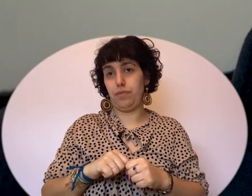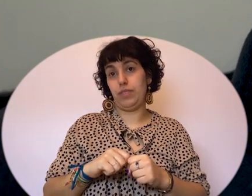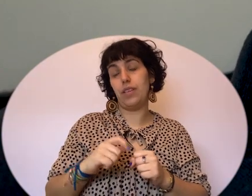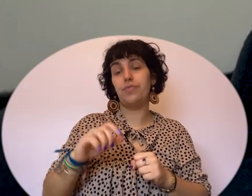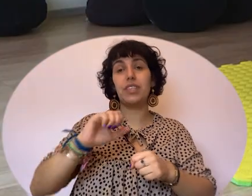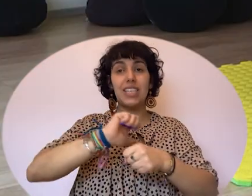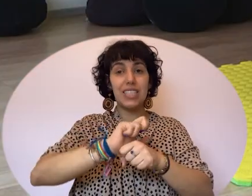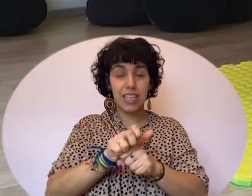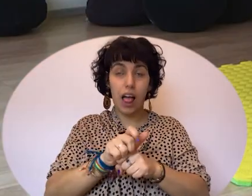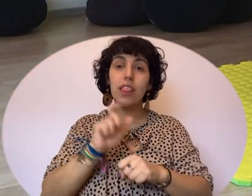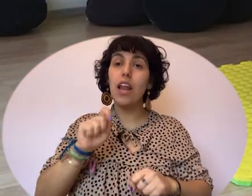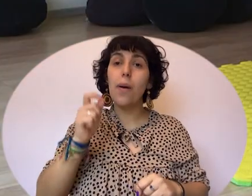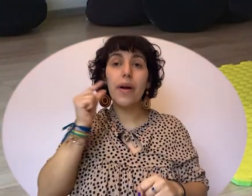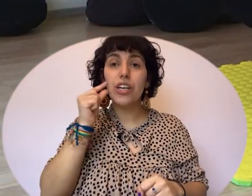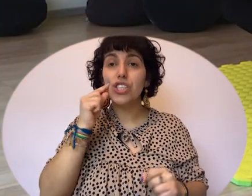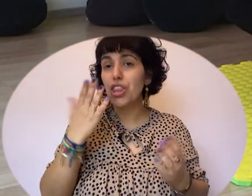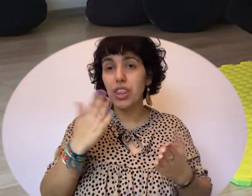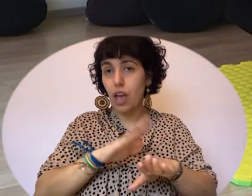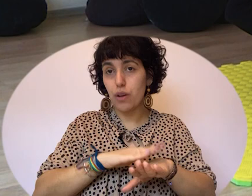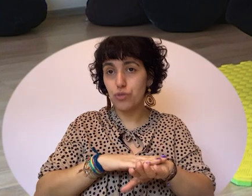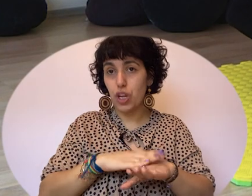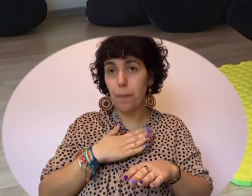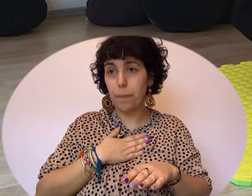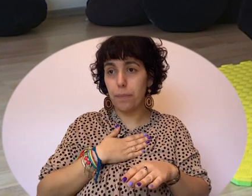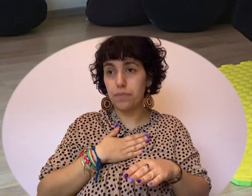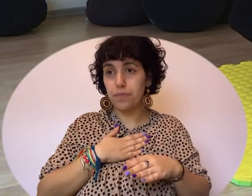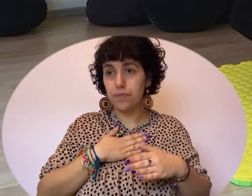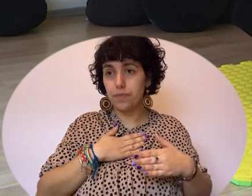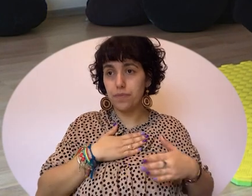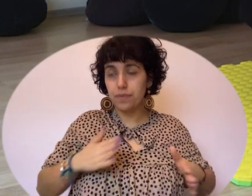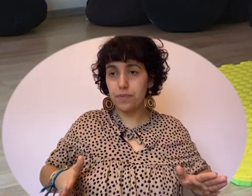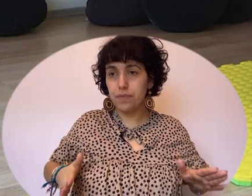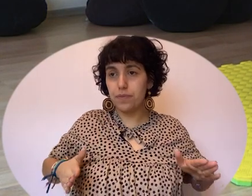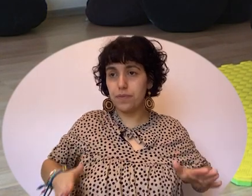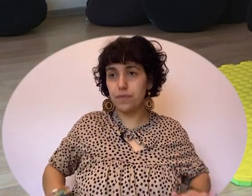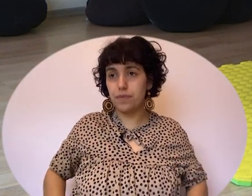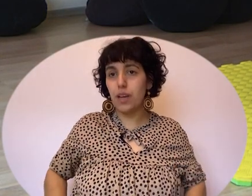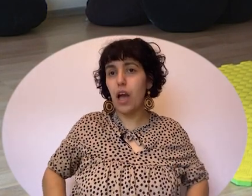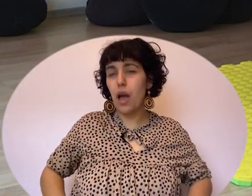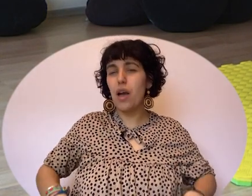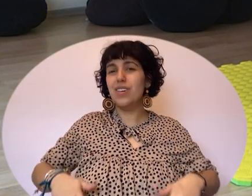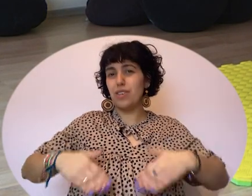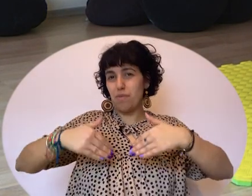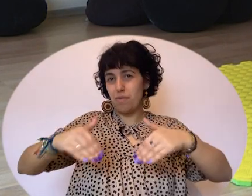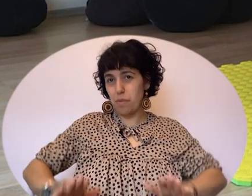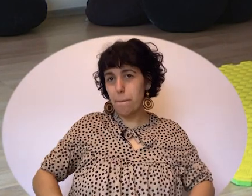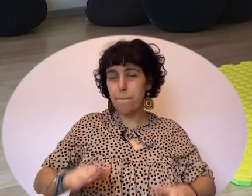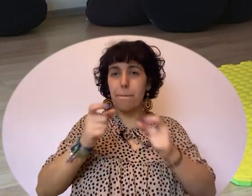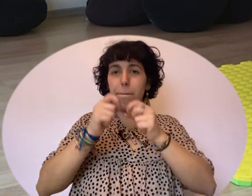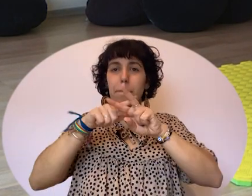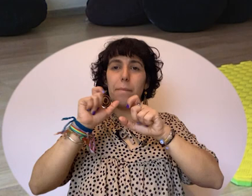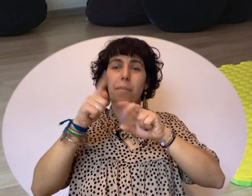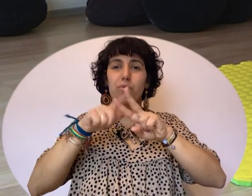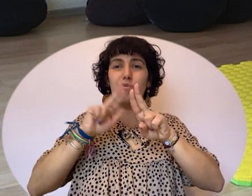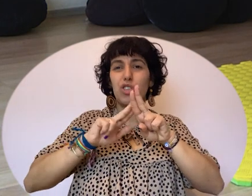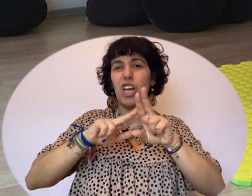saldırgana karşı direniş sırasında bacaklarımızdaki üst aldığımızda ki kaslarımıza zedelenme yırtığı Hatta kokma